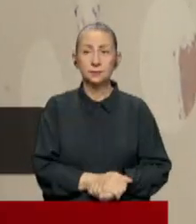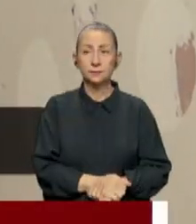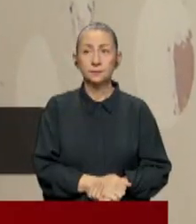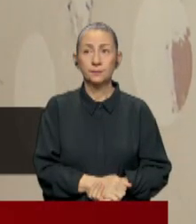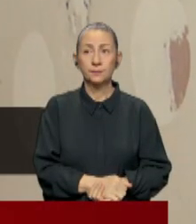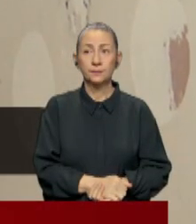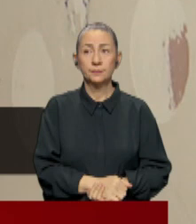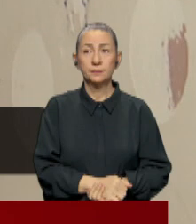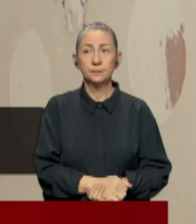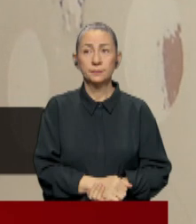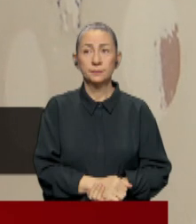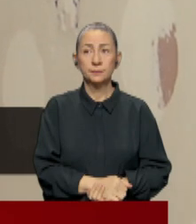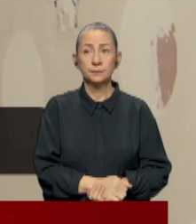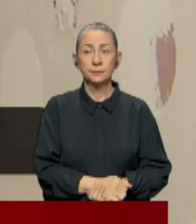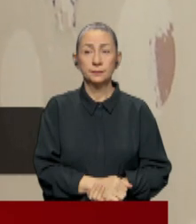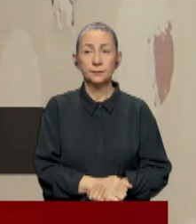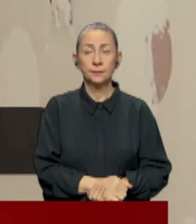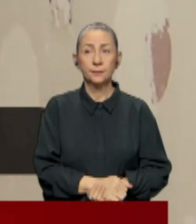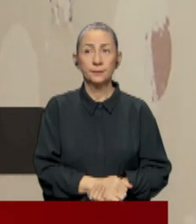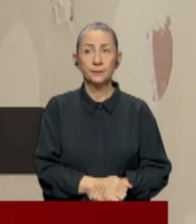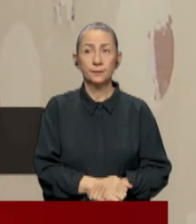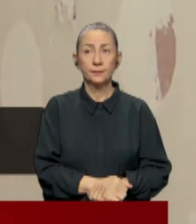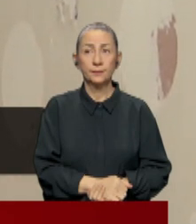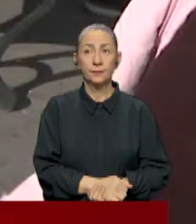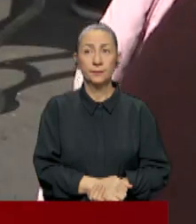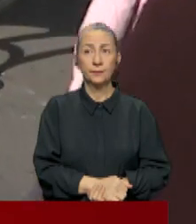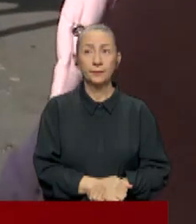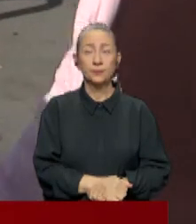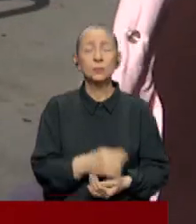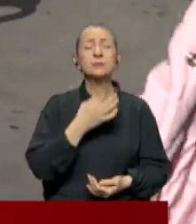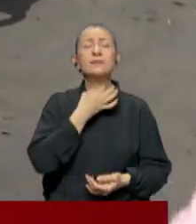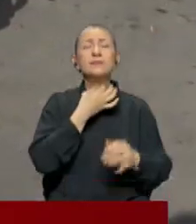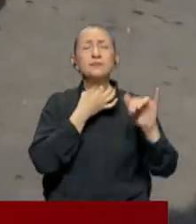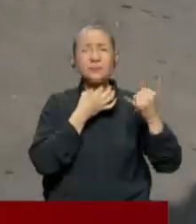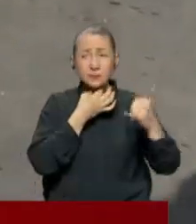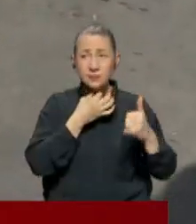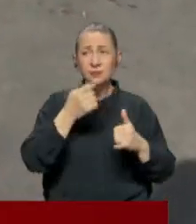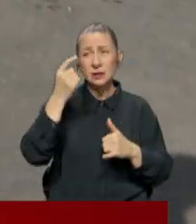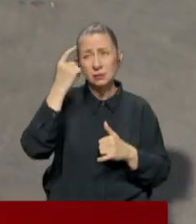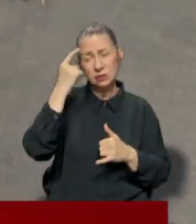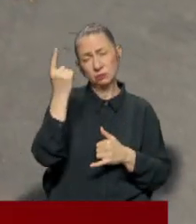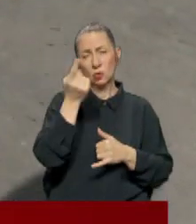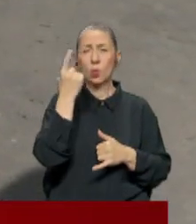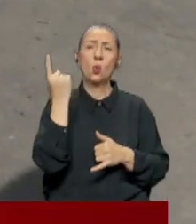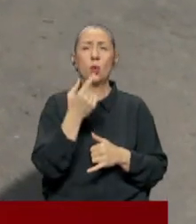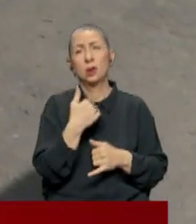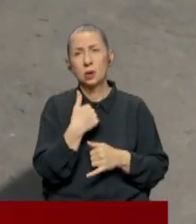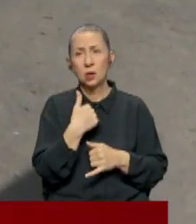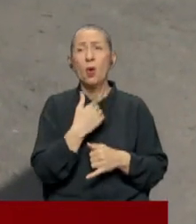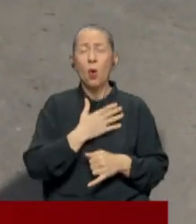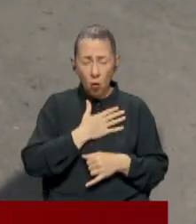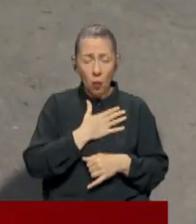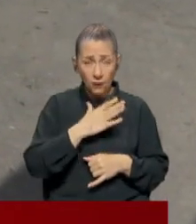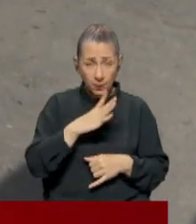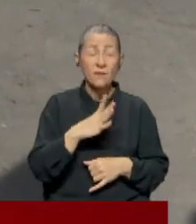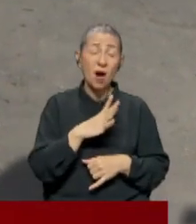mısın ablacığım? Çıkar çıkar. Aferin. Harikasın. Boğazlarım ağrıyor, bir de başım dönüyor. Öksürüyor